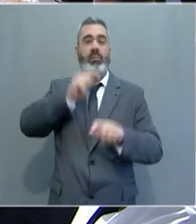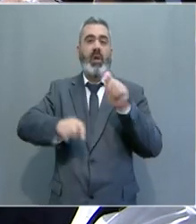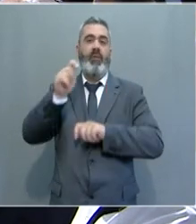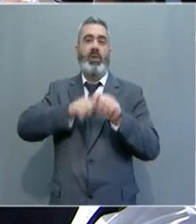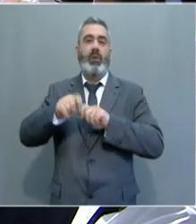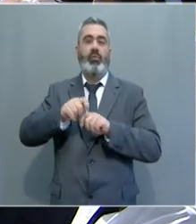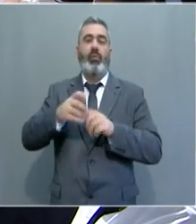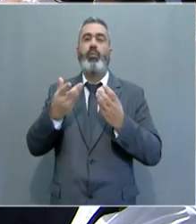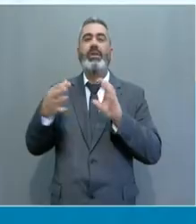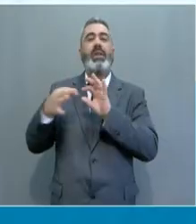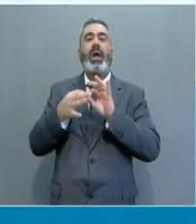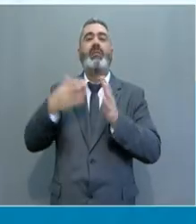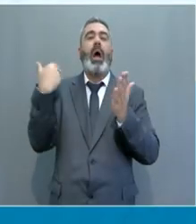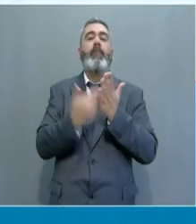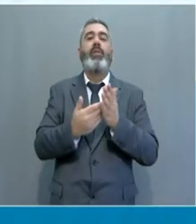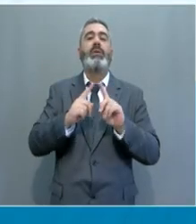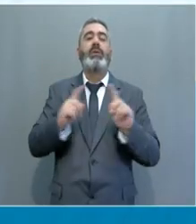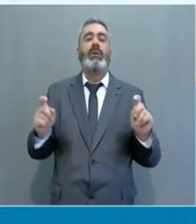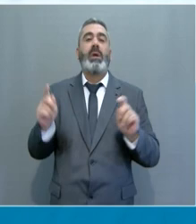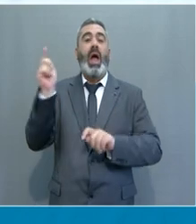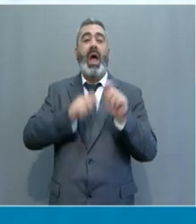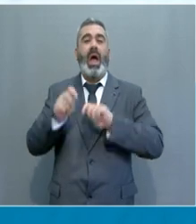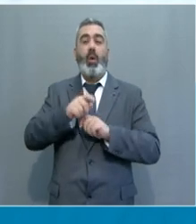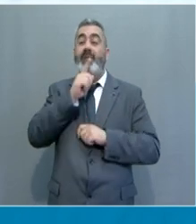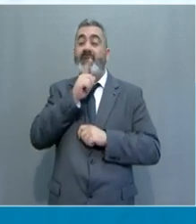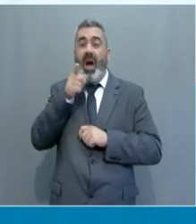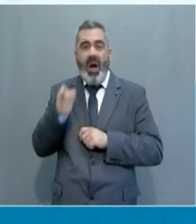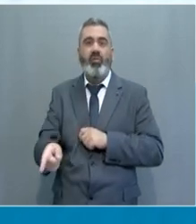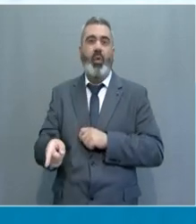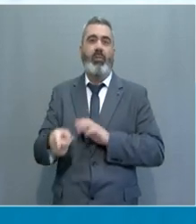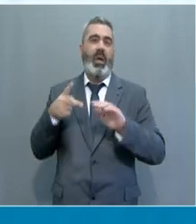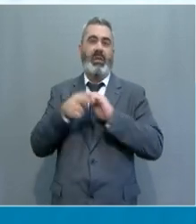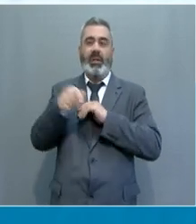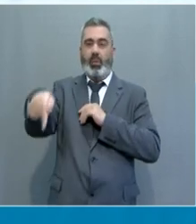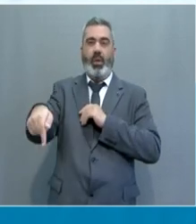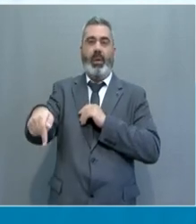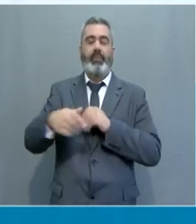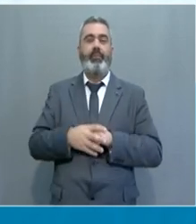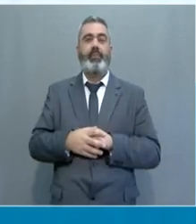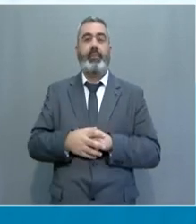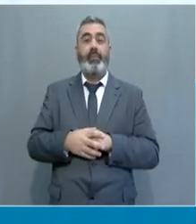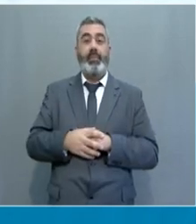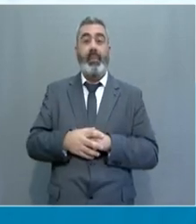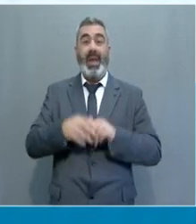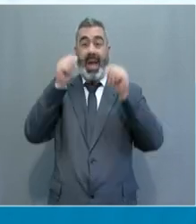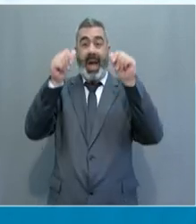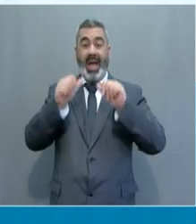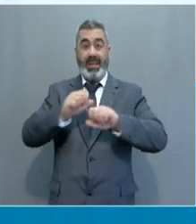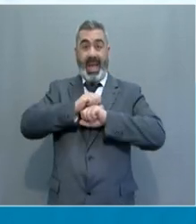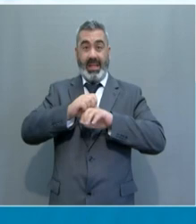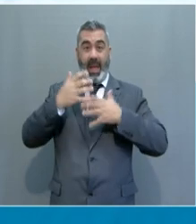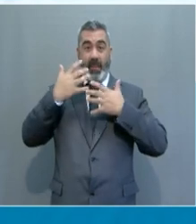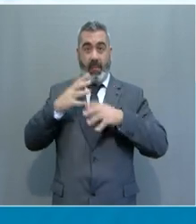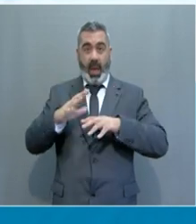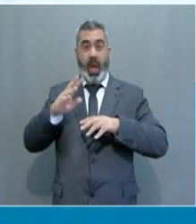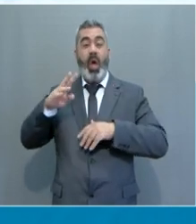τη συνεργασία, το έργο το οποίο εγκαινιάζουμε σήμερα. 2 μέρες μετά πήρα την απόφαση να κλείσω